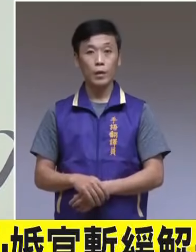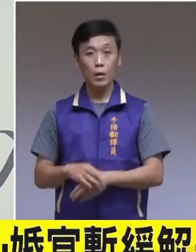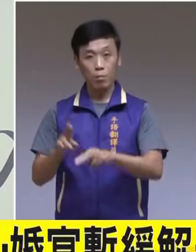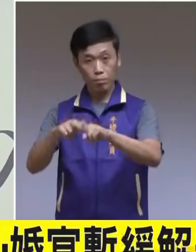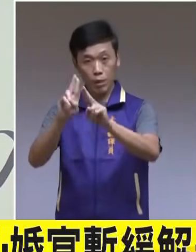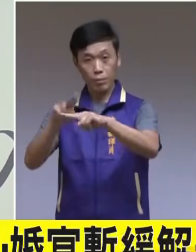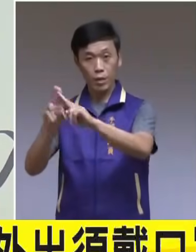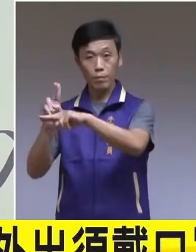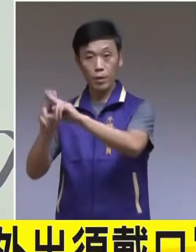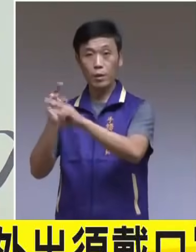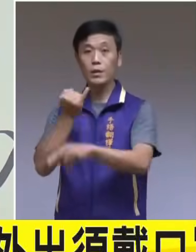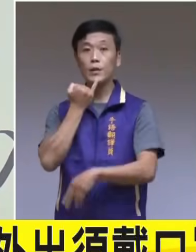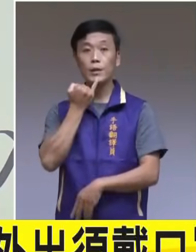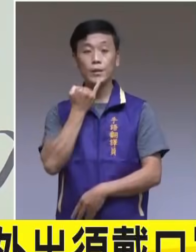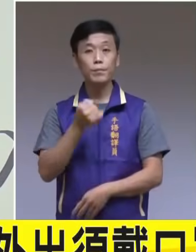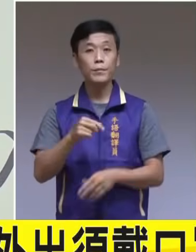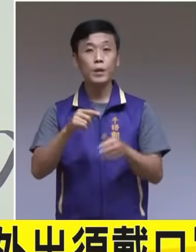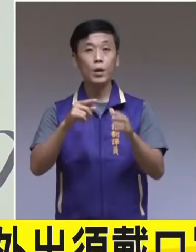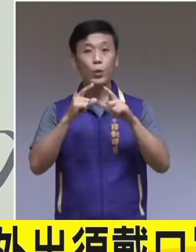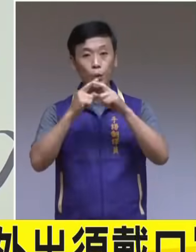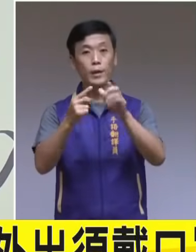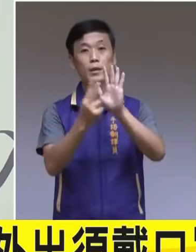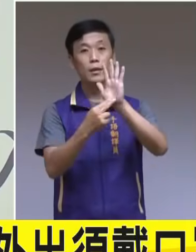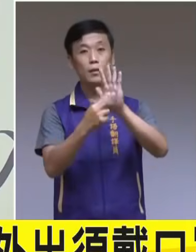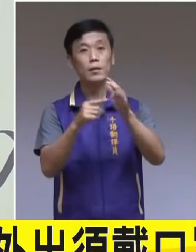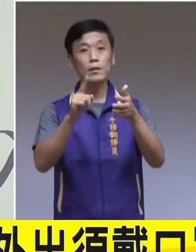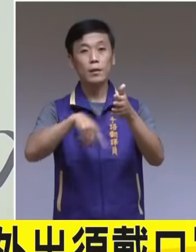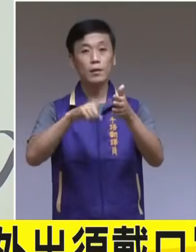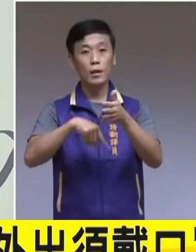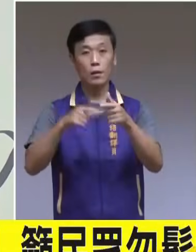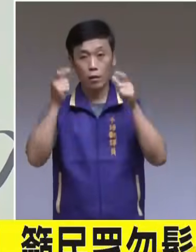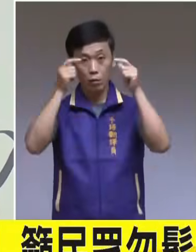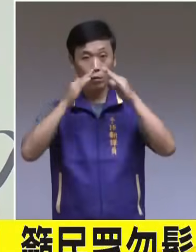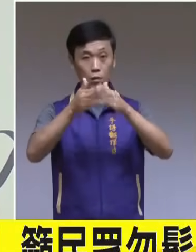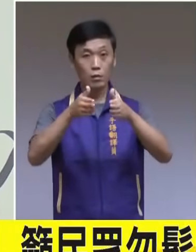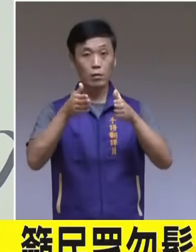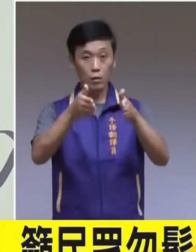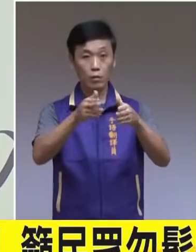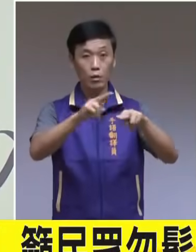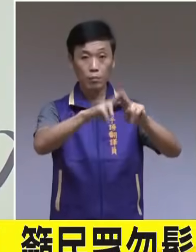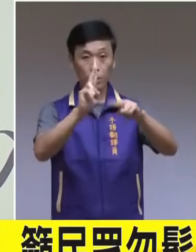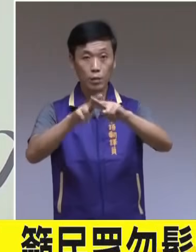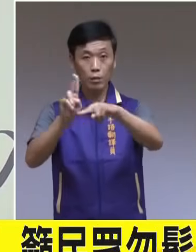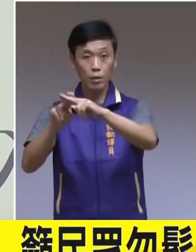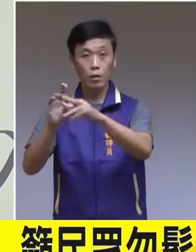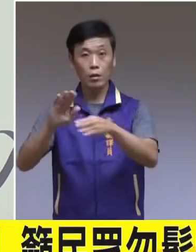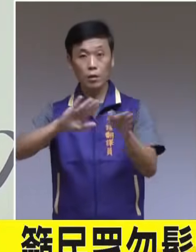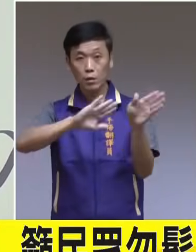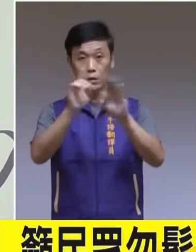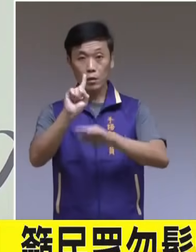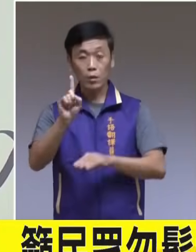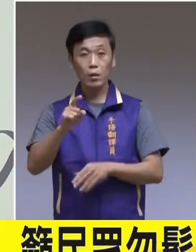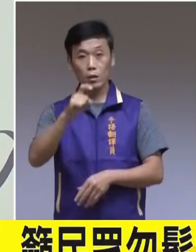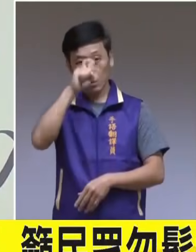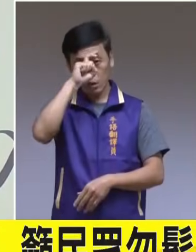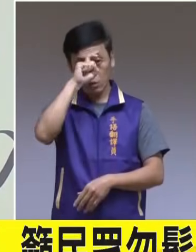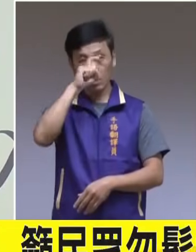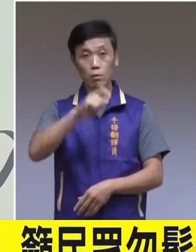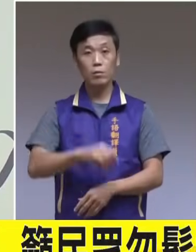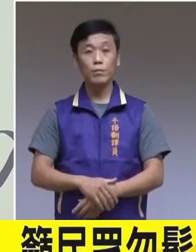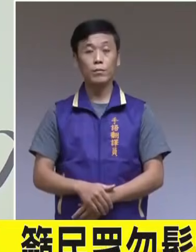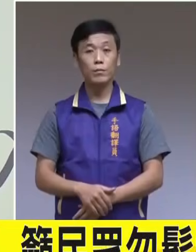的一个开放所以简单讲，高雄市在处理我们解封的原则我们还是希望说能